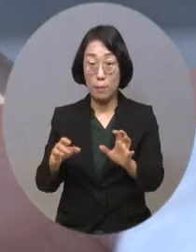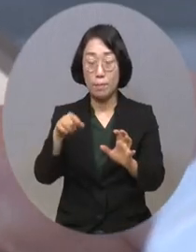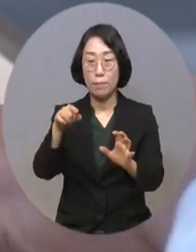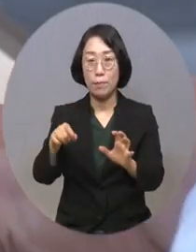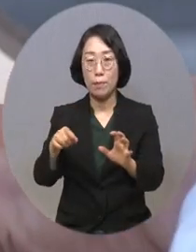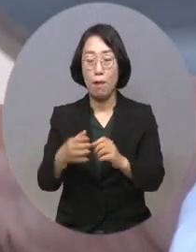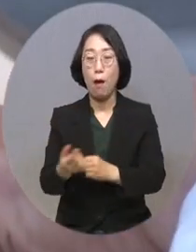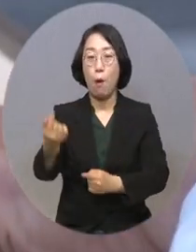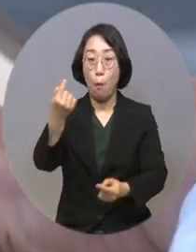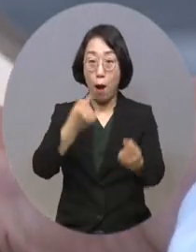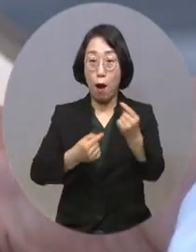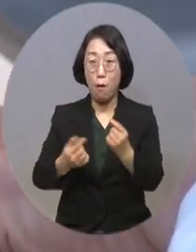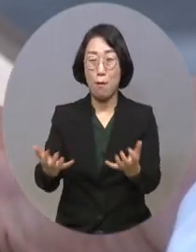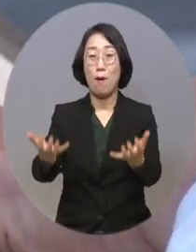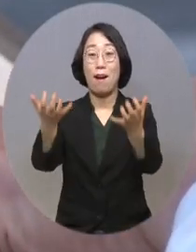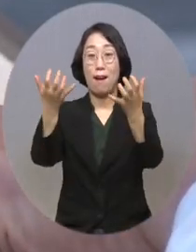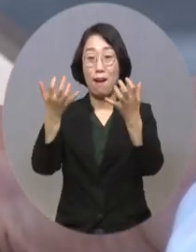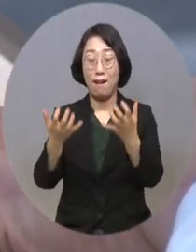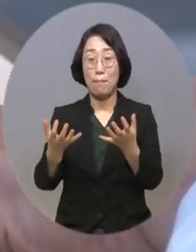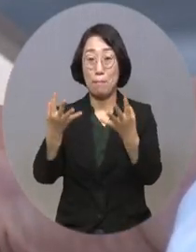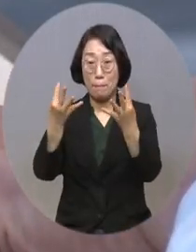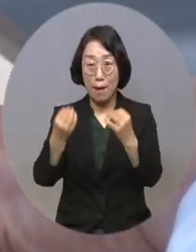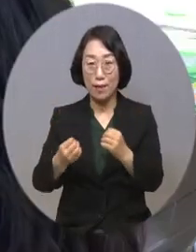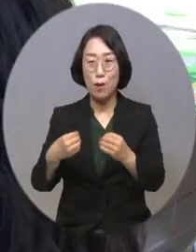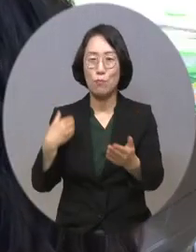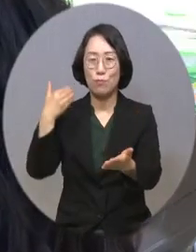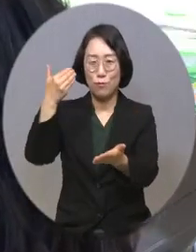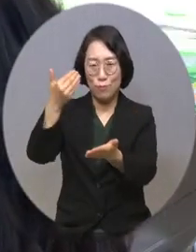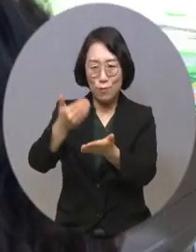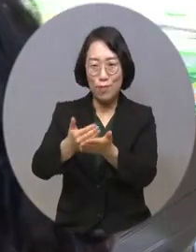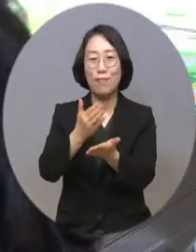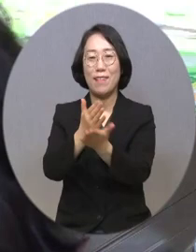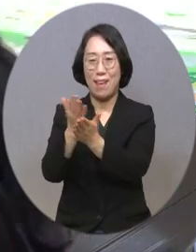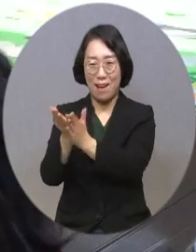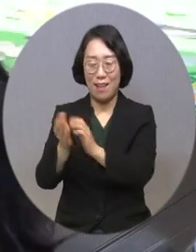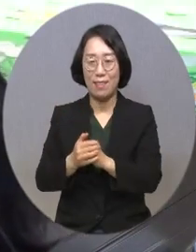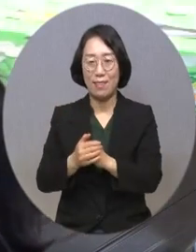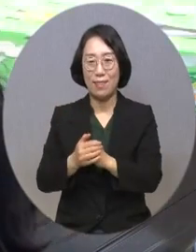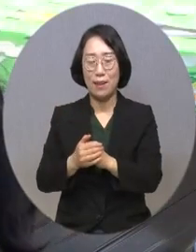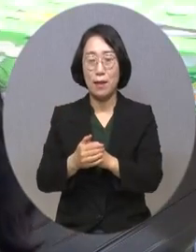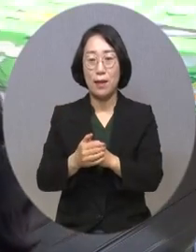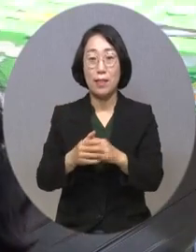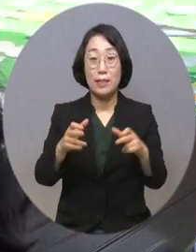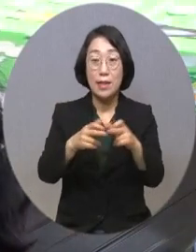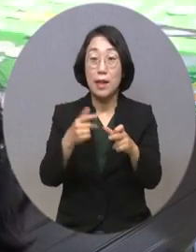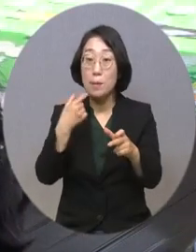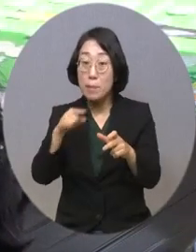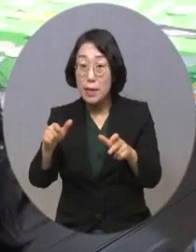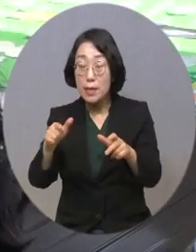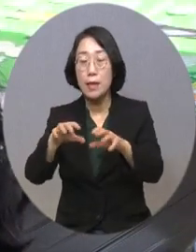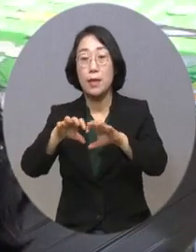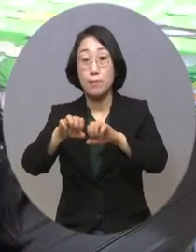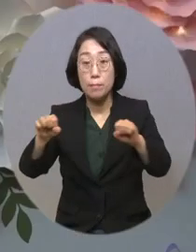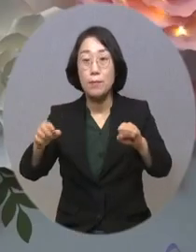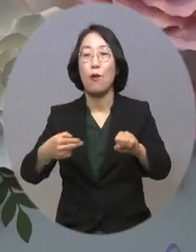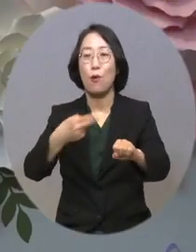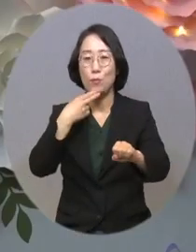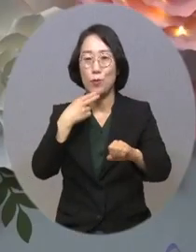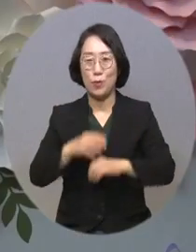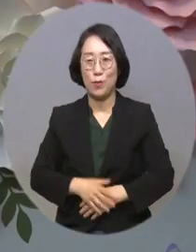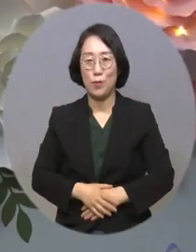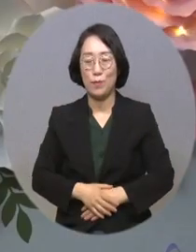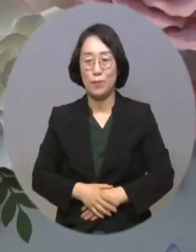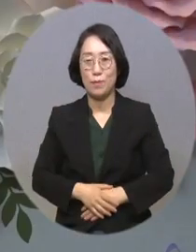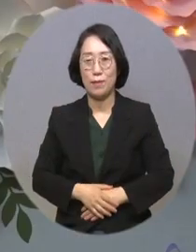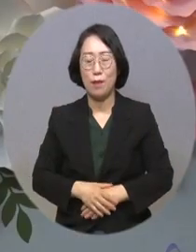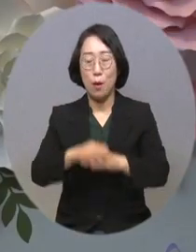많은 지역사회 주민들이 참여해 더욱 풍성해졌습니다. 장애, 비장애의 벽을 느낄 수 없는 시간이었습니다.